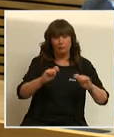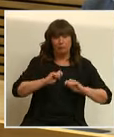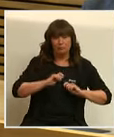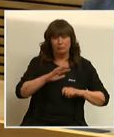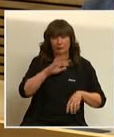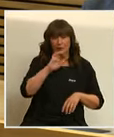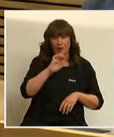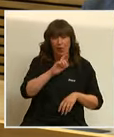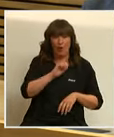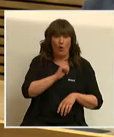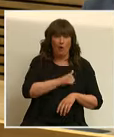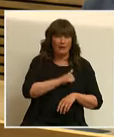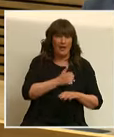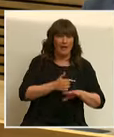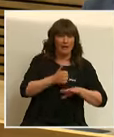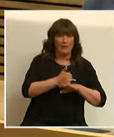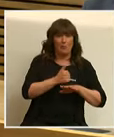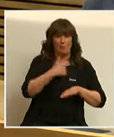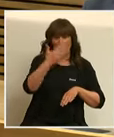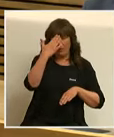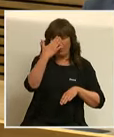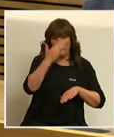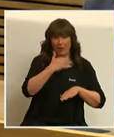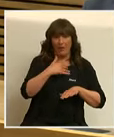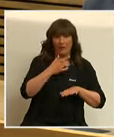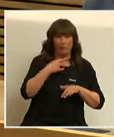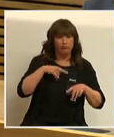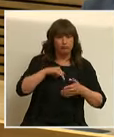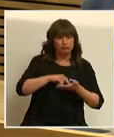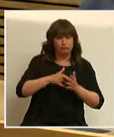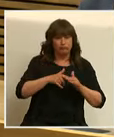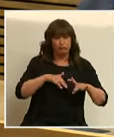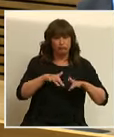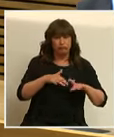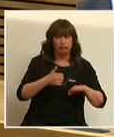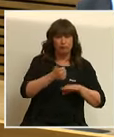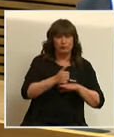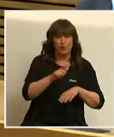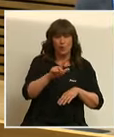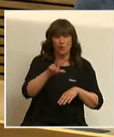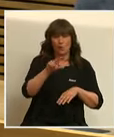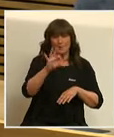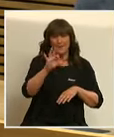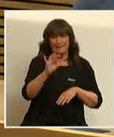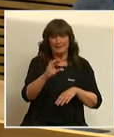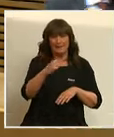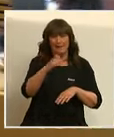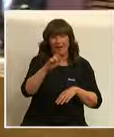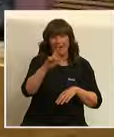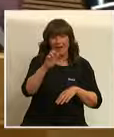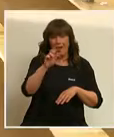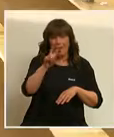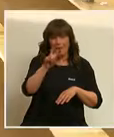comissari principal, cap regional d'operacions, senyor Lluís Garau Carmen.